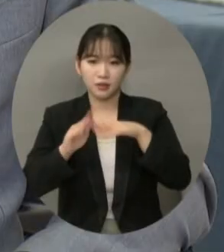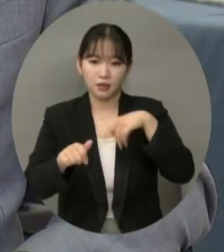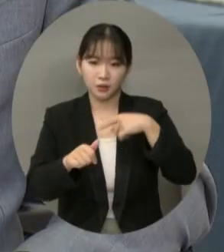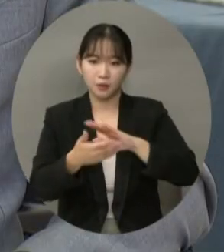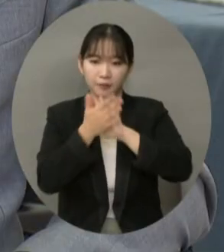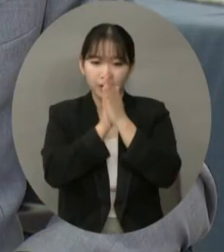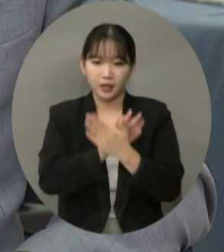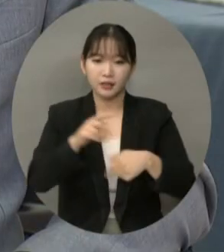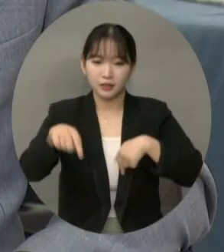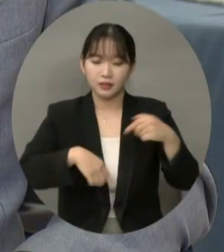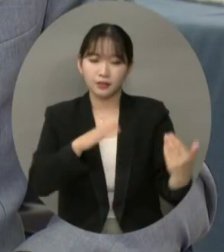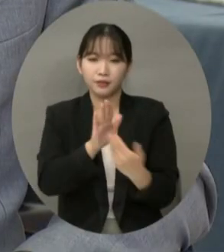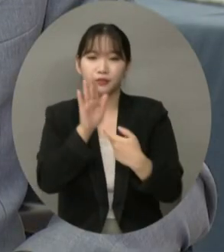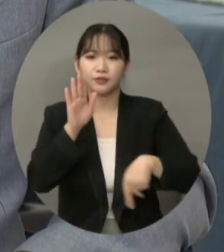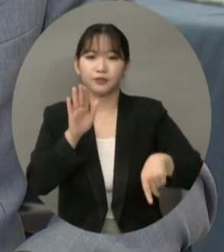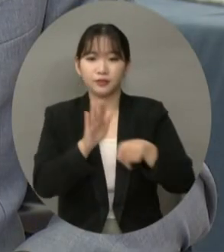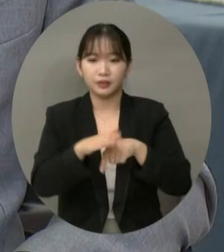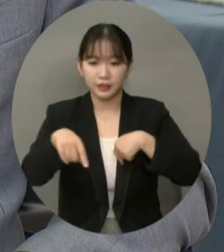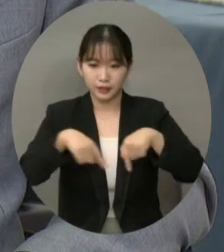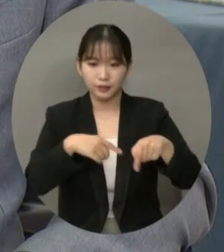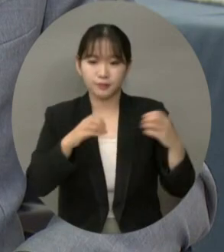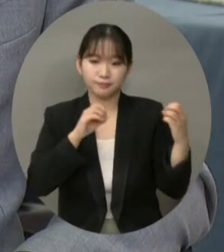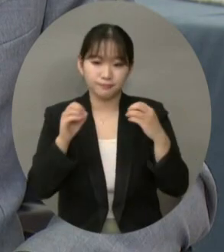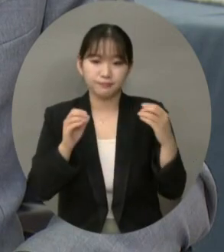대전환 정책 실현을 위한 정책이 오갔습니다